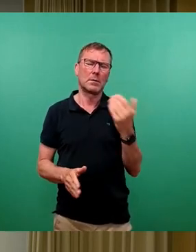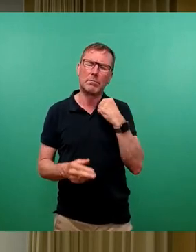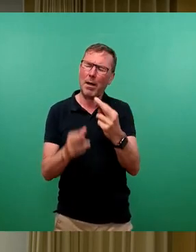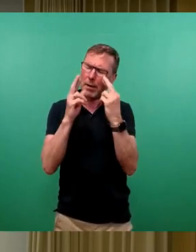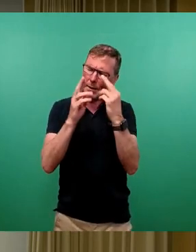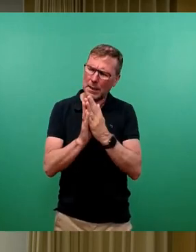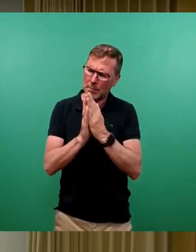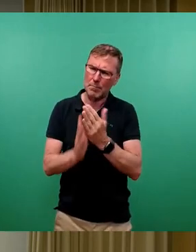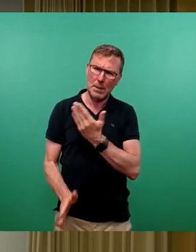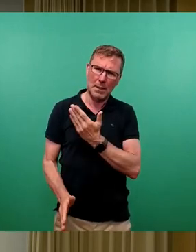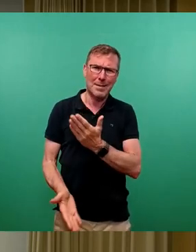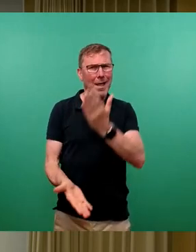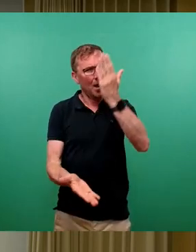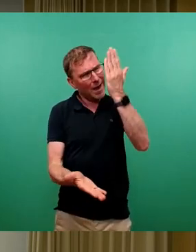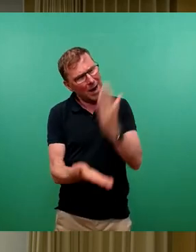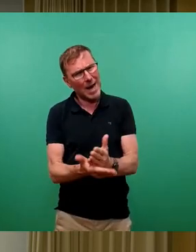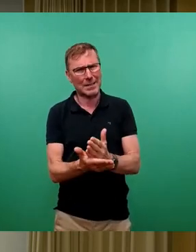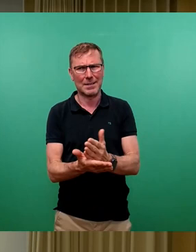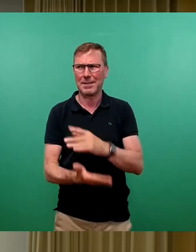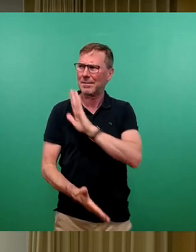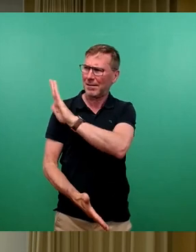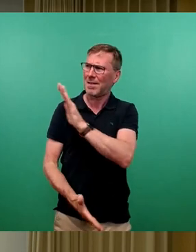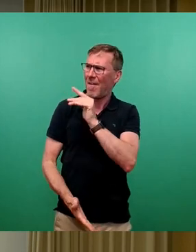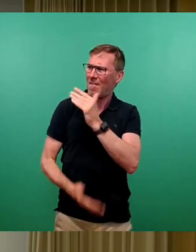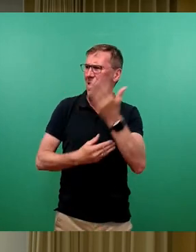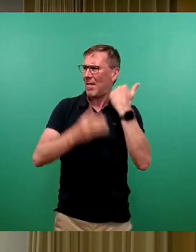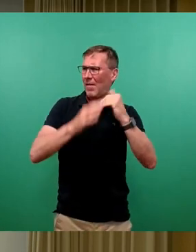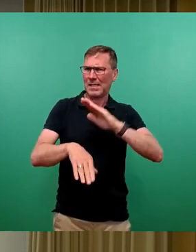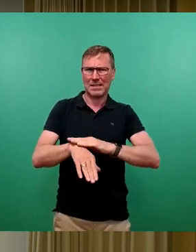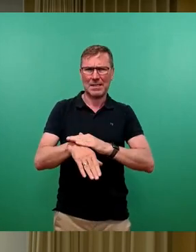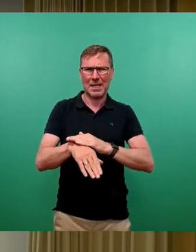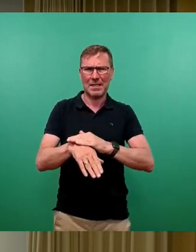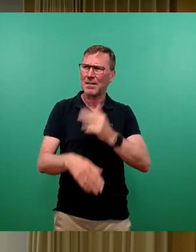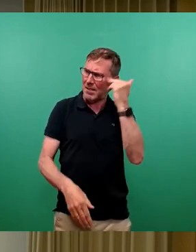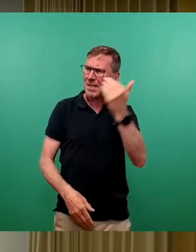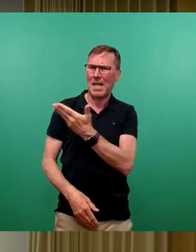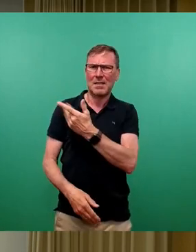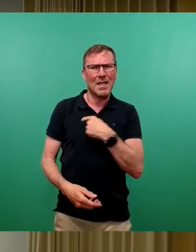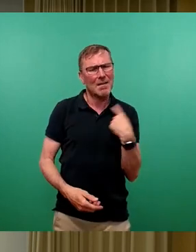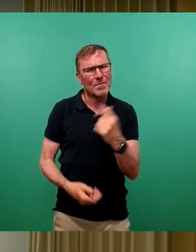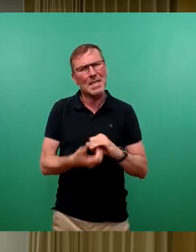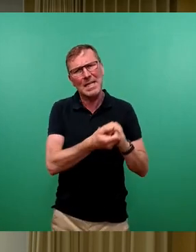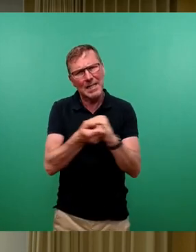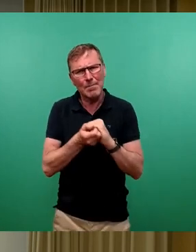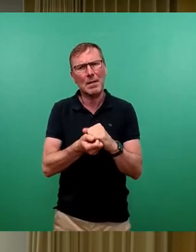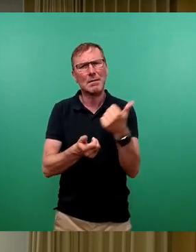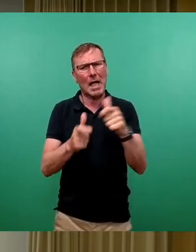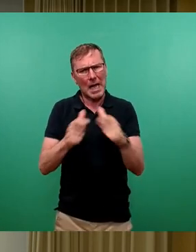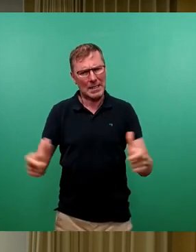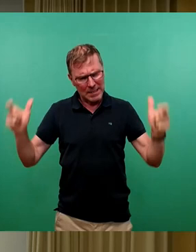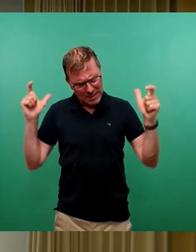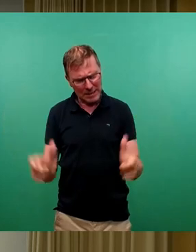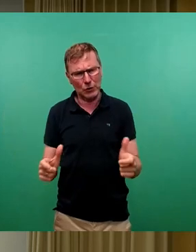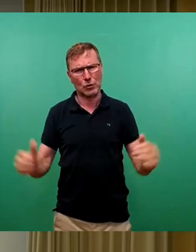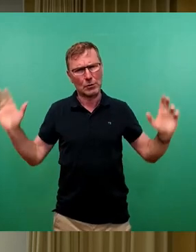jetzt endlich aus den Fehlern der Vergangenheit zu lernen. Und lassen Sie uns gemeinsam an einen Tisch kommen, über diese Dinge reden, und zwar